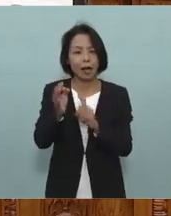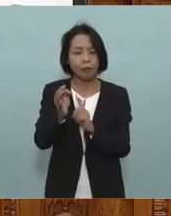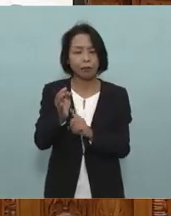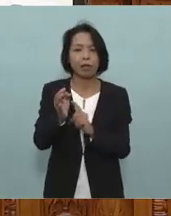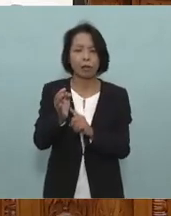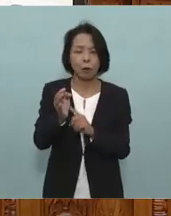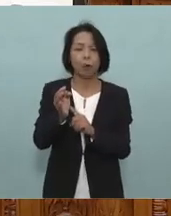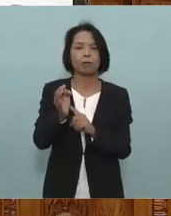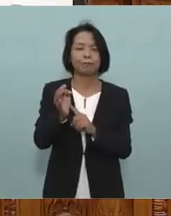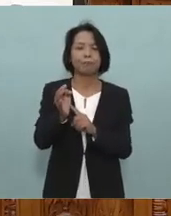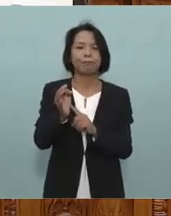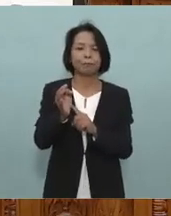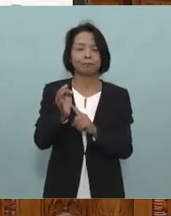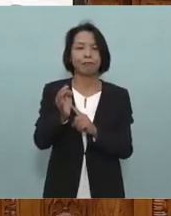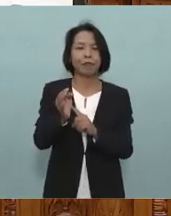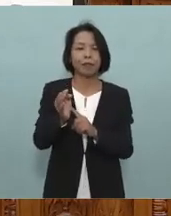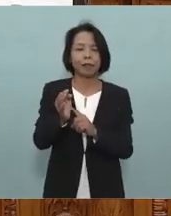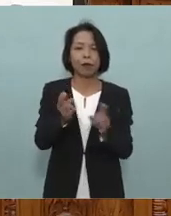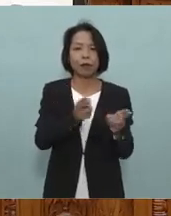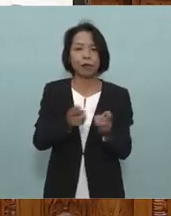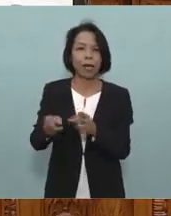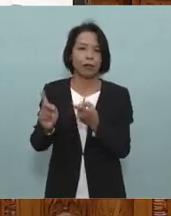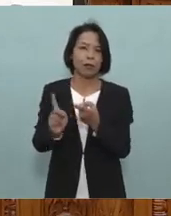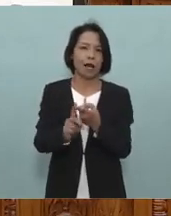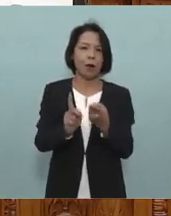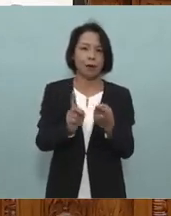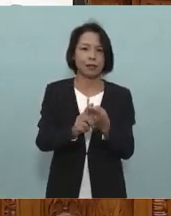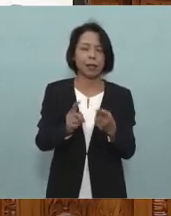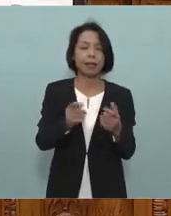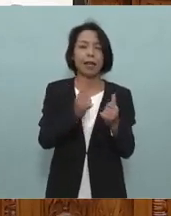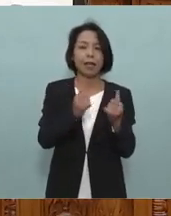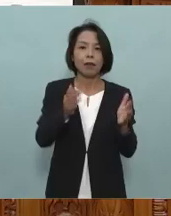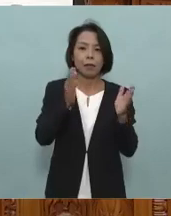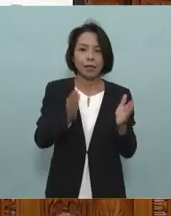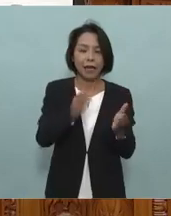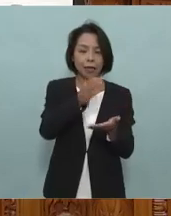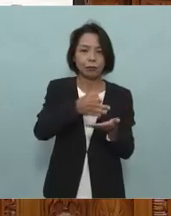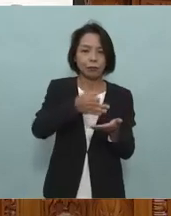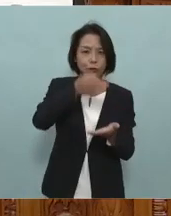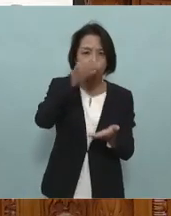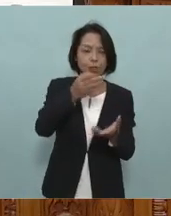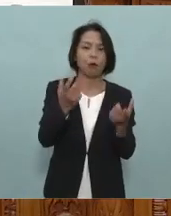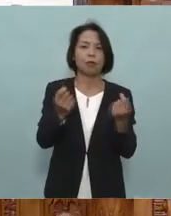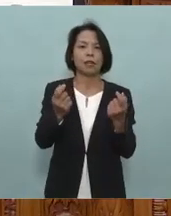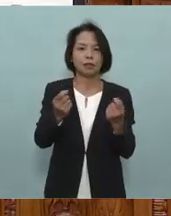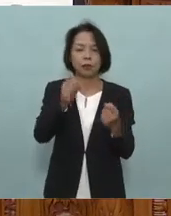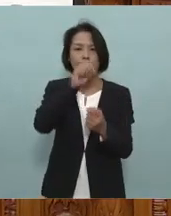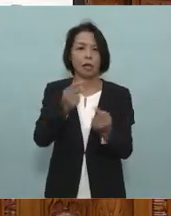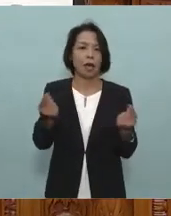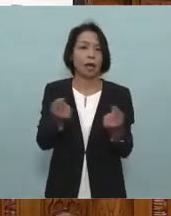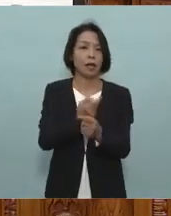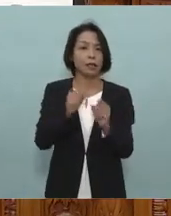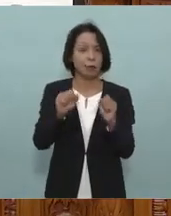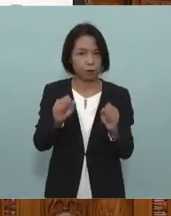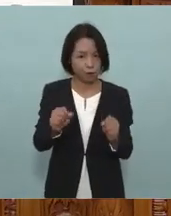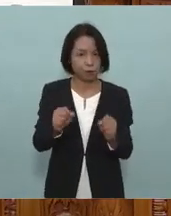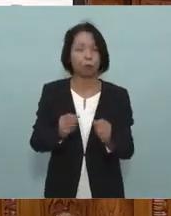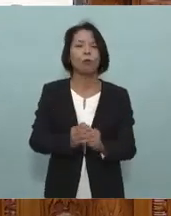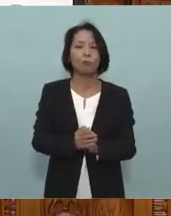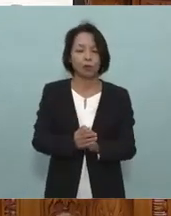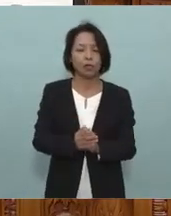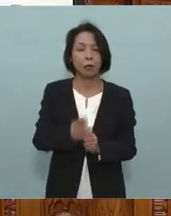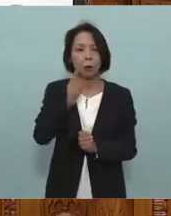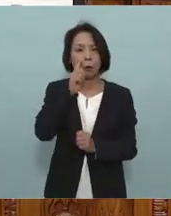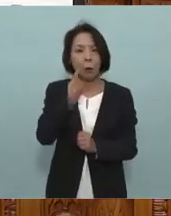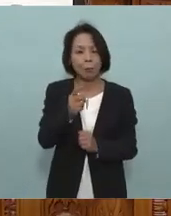も制度に応じて民間休業の伸びを踏まえた改善等を図るとともに見える